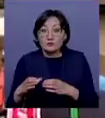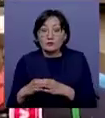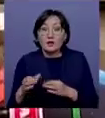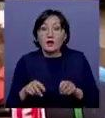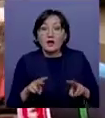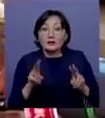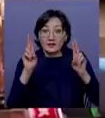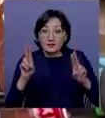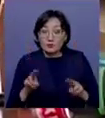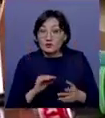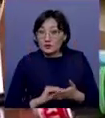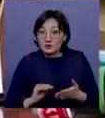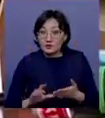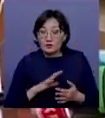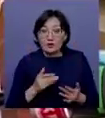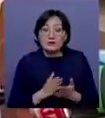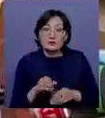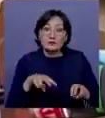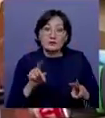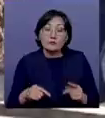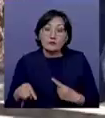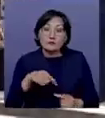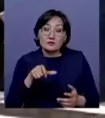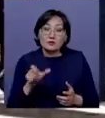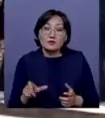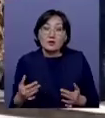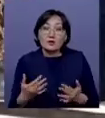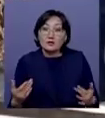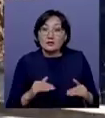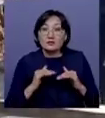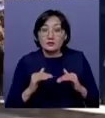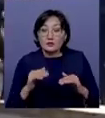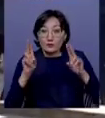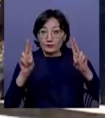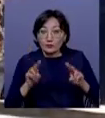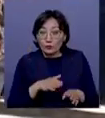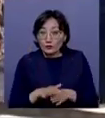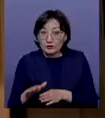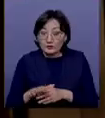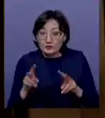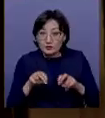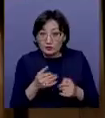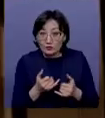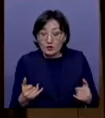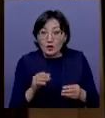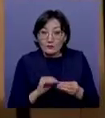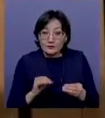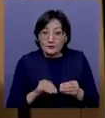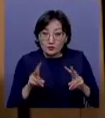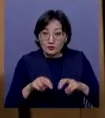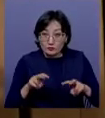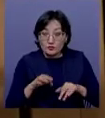арнайы талаптар да көрсетілген. Сала мамандары бизнес өкілдерінің қаншалықты деңгейде ережені орындап жатқанын тексеру үшін үздіксіз